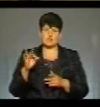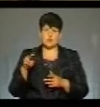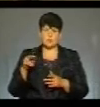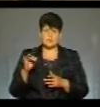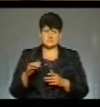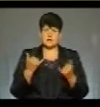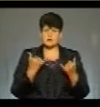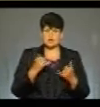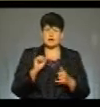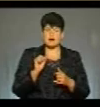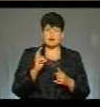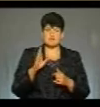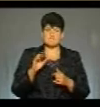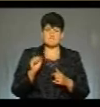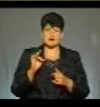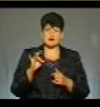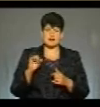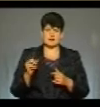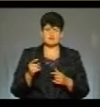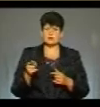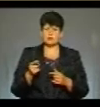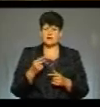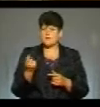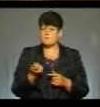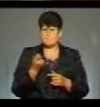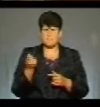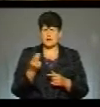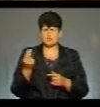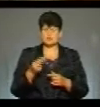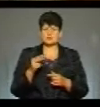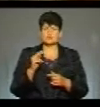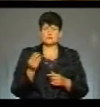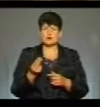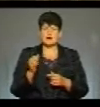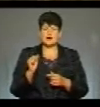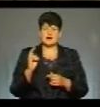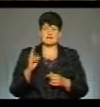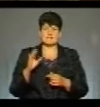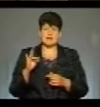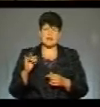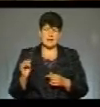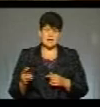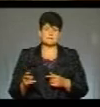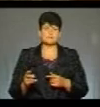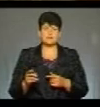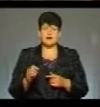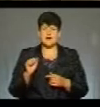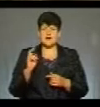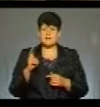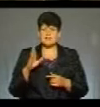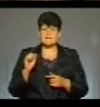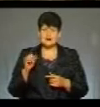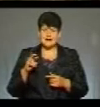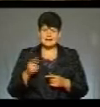представляємо акварелі. В Тернополі досить мало художників, які працюють в техніці акварелі, більше працюють в живопису. Акварель – це досить